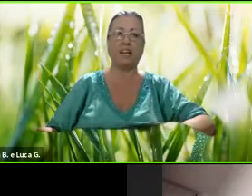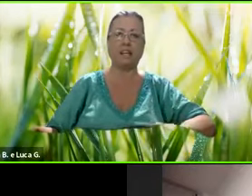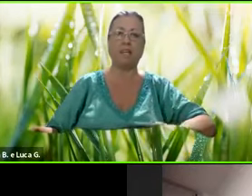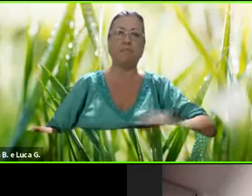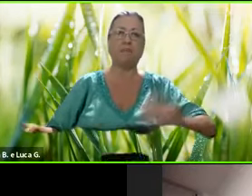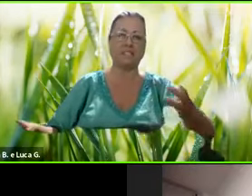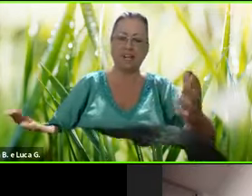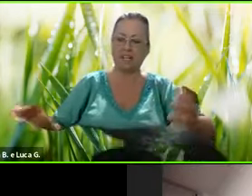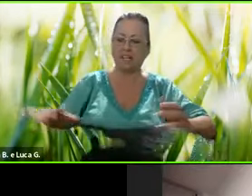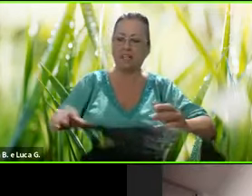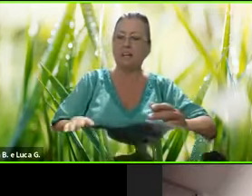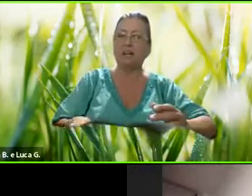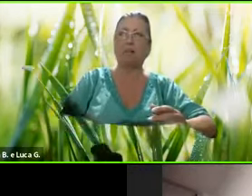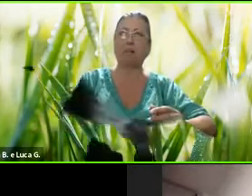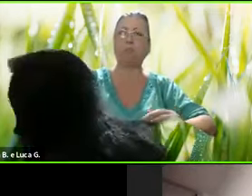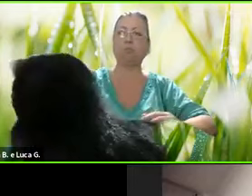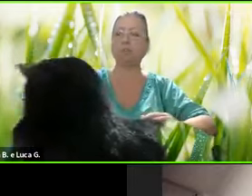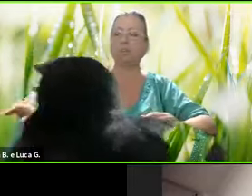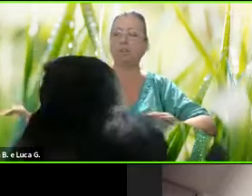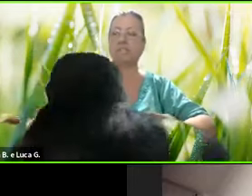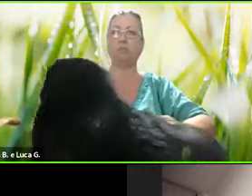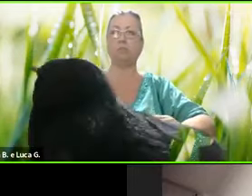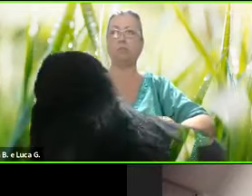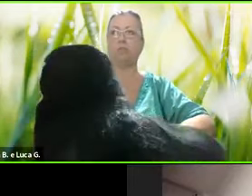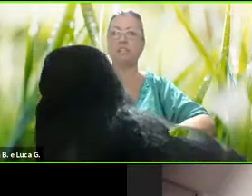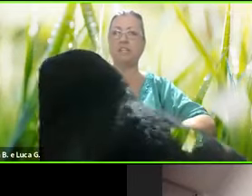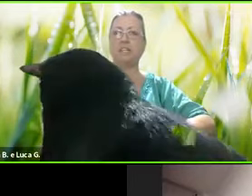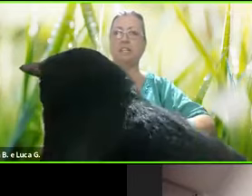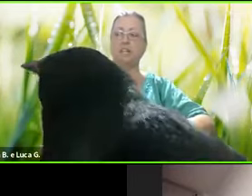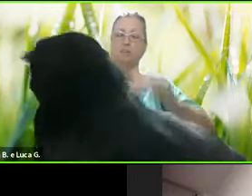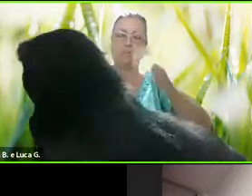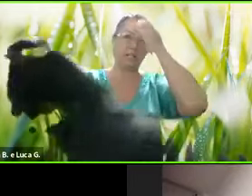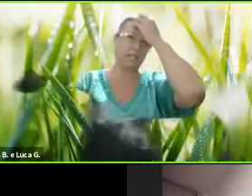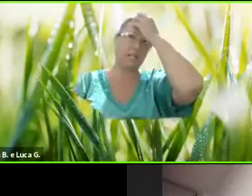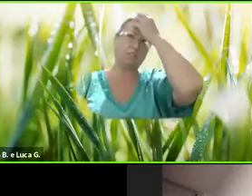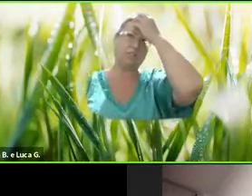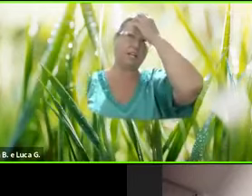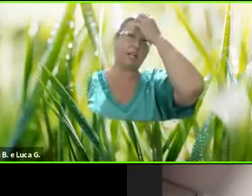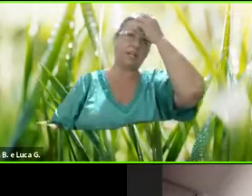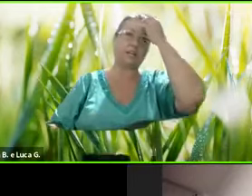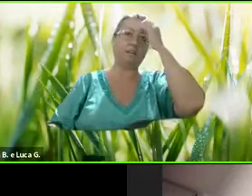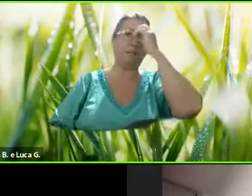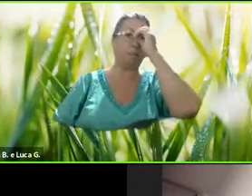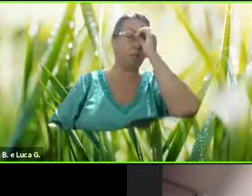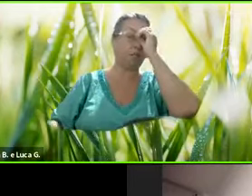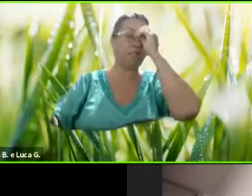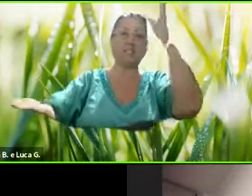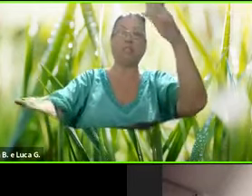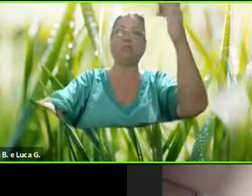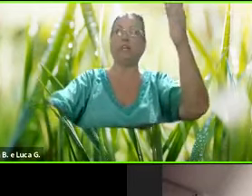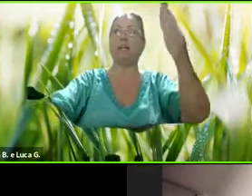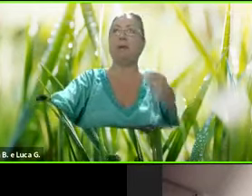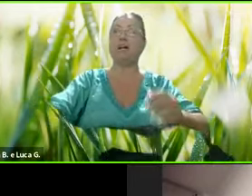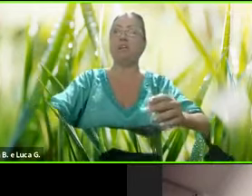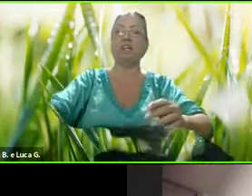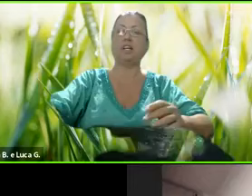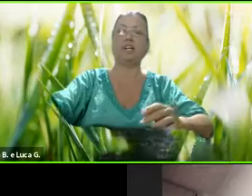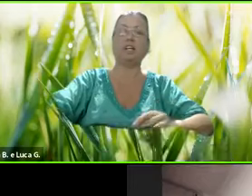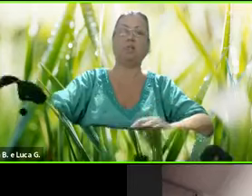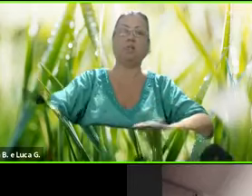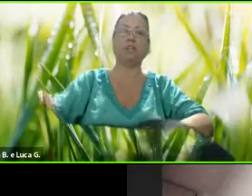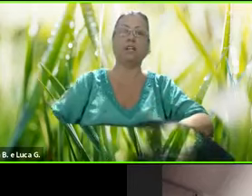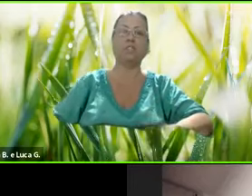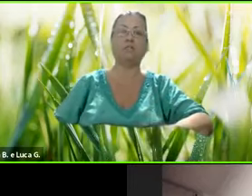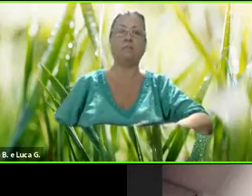tranquillità e ripassare qualche punto che è stato un po' così, potete leggere, e vi mando nel sito, nella pagina